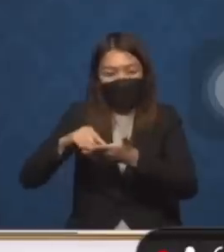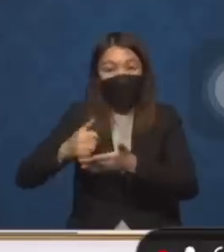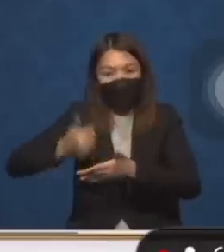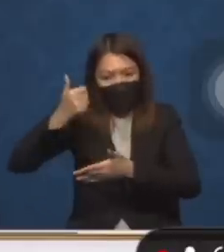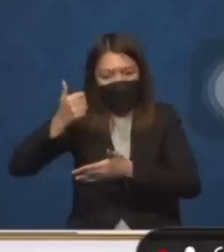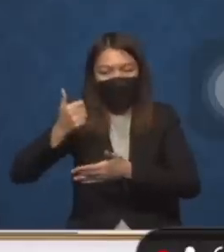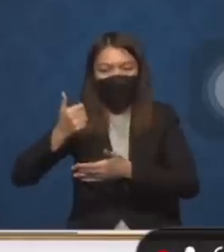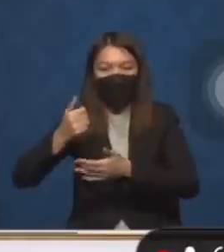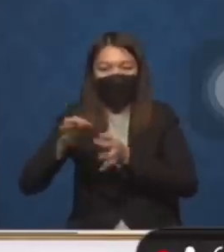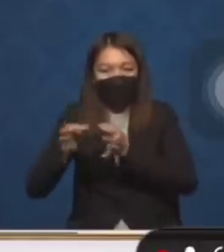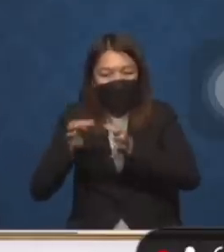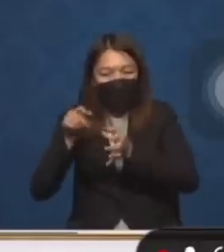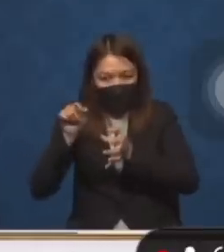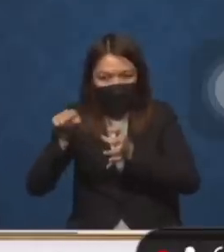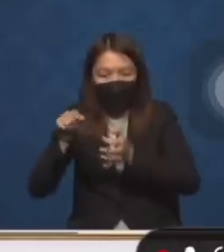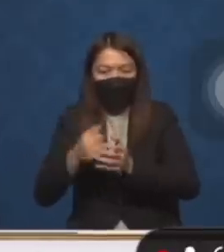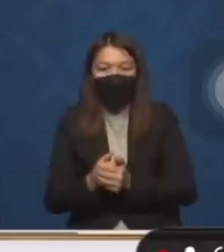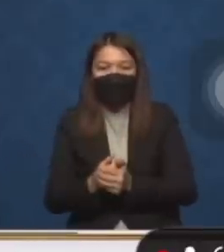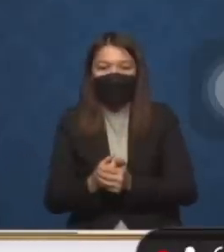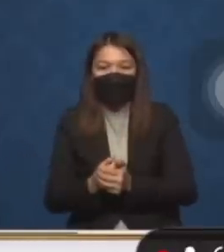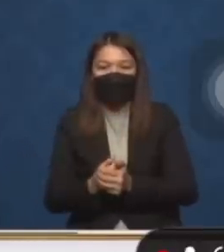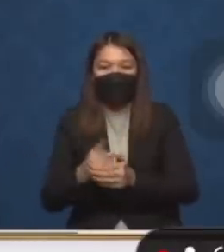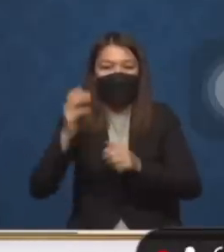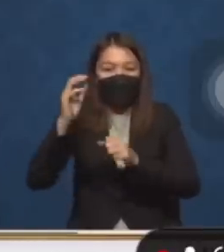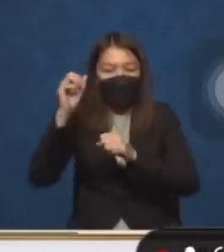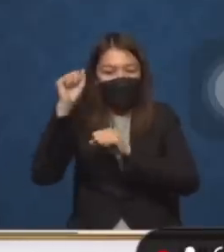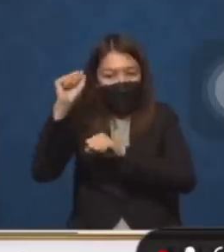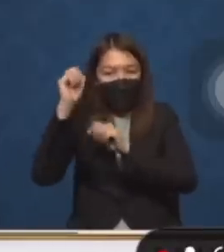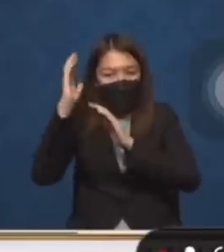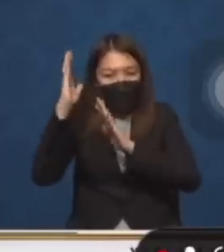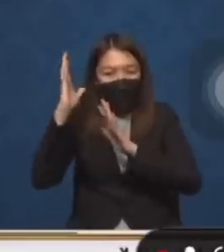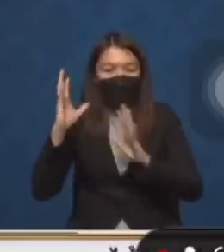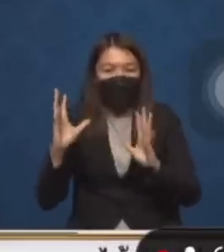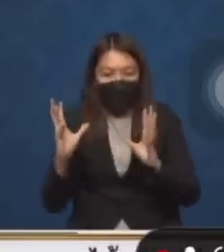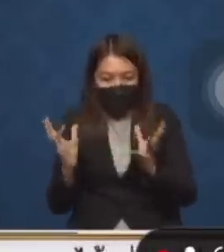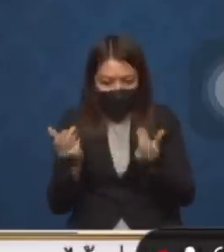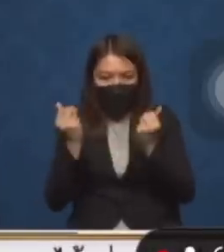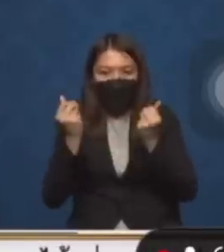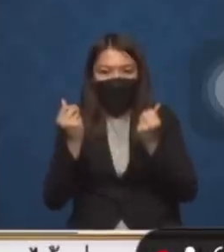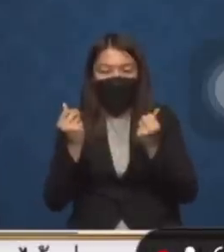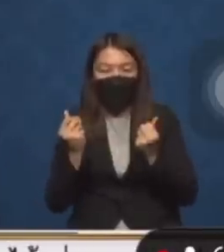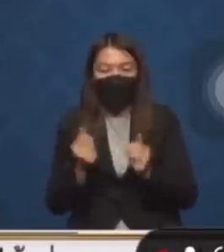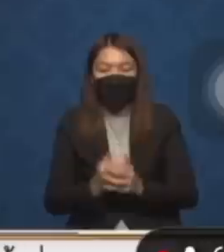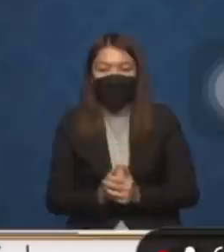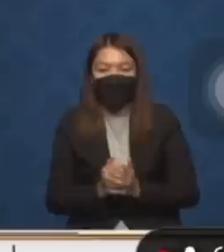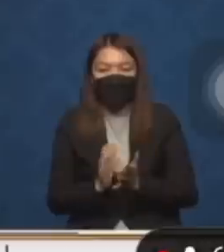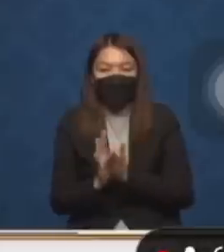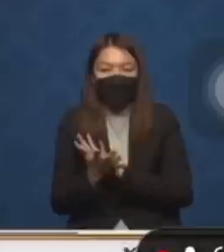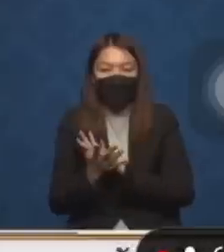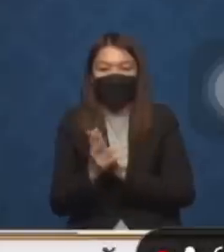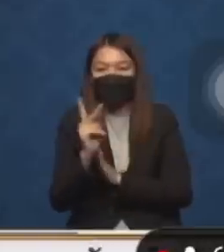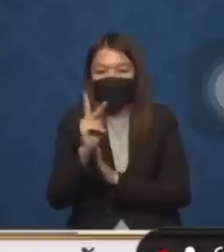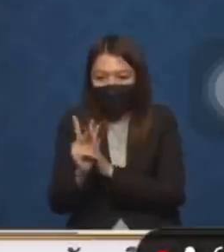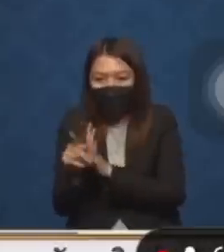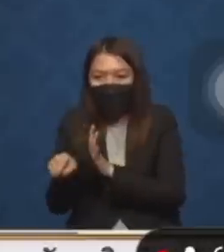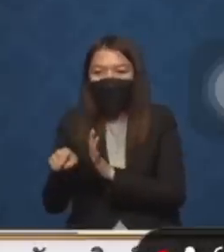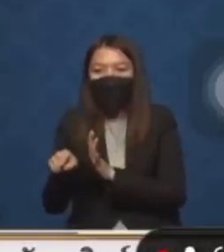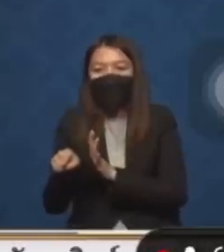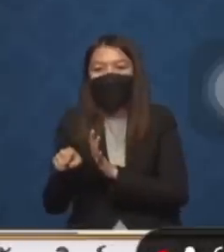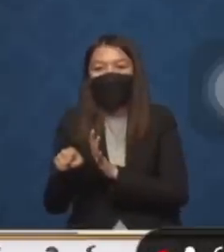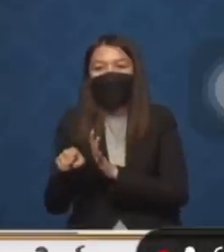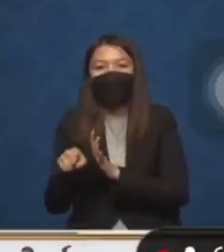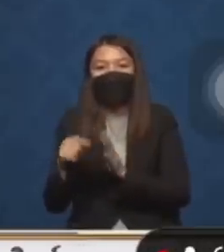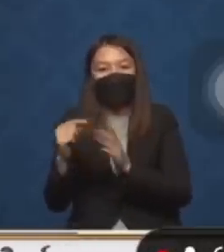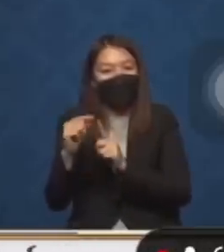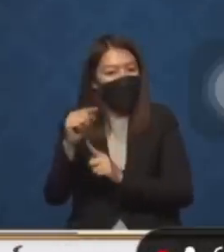ประกากรรหายชบับยได้ส้นผลใได้ตวของมนเองปะกาศคำสงรายชบับ้แปลงร่างไปอยในกฎหมายอๆและปกาศค